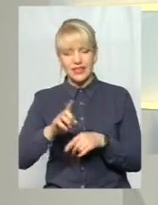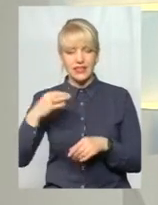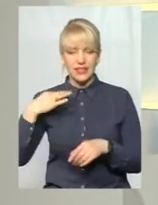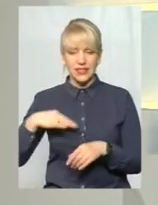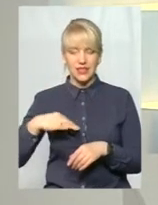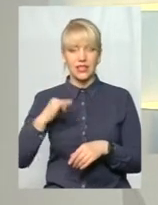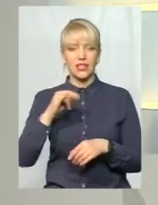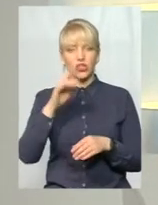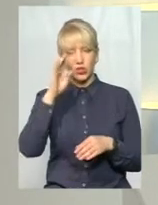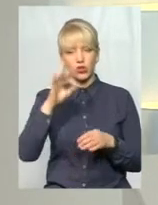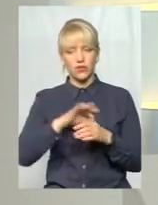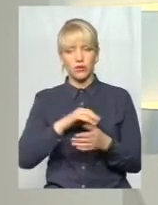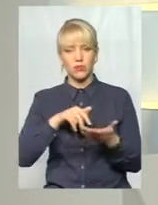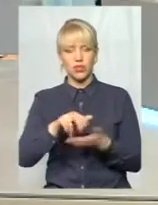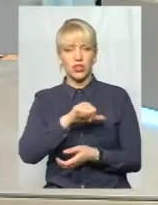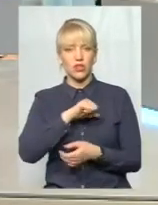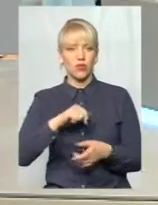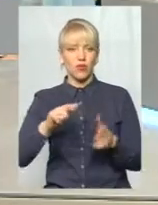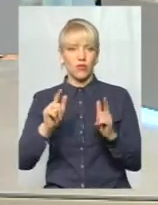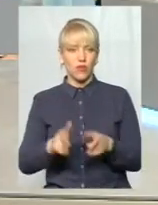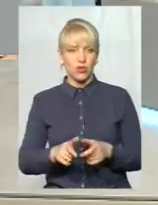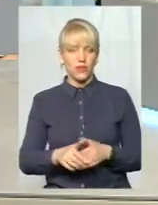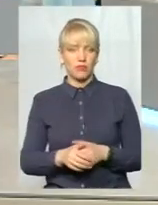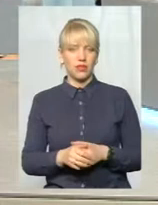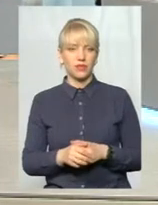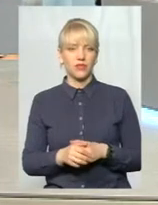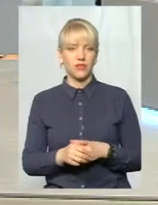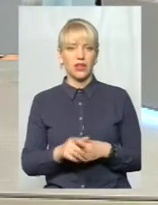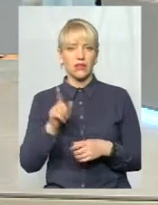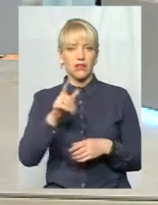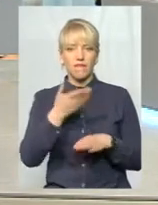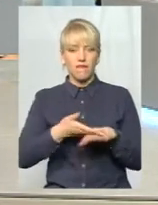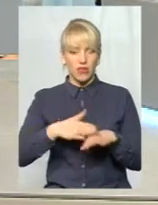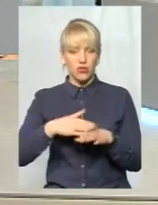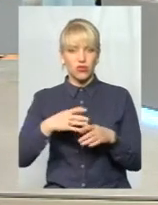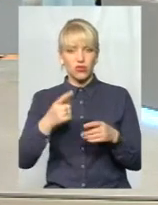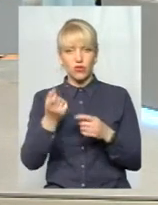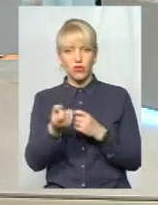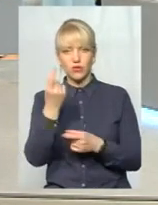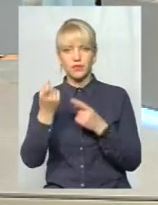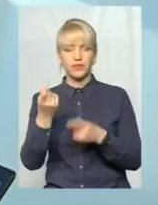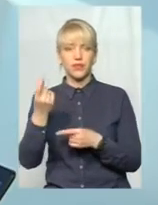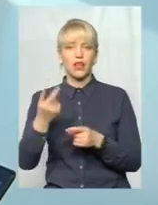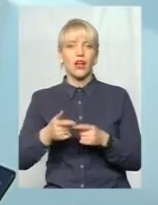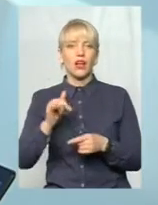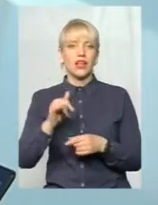так? Адже їх ідентифікувати найскладніше виходить. Їх виходить ідентифікувати,